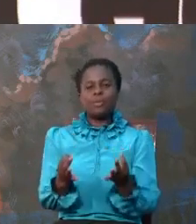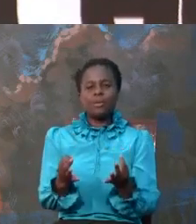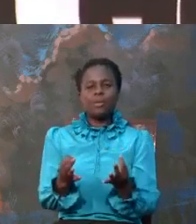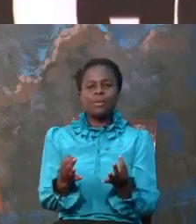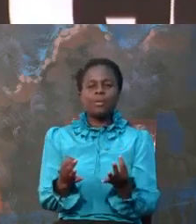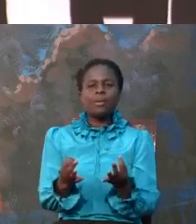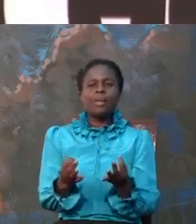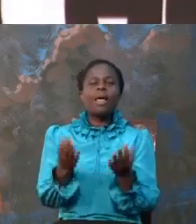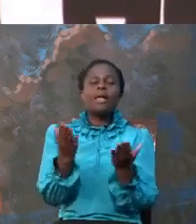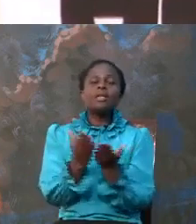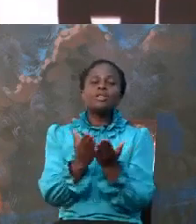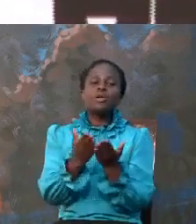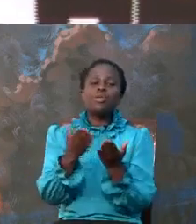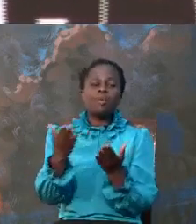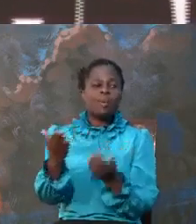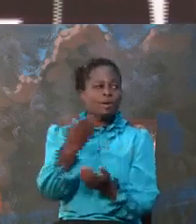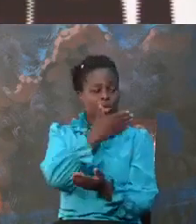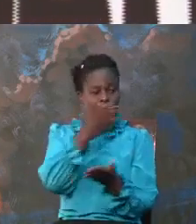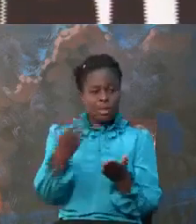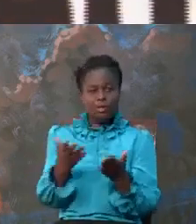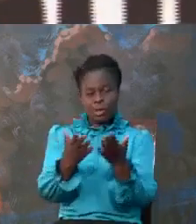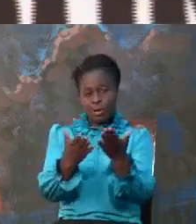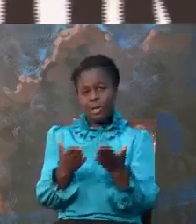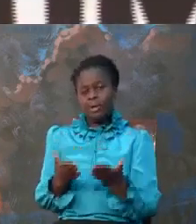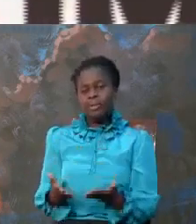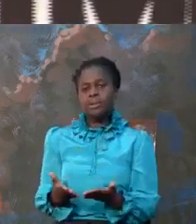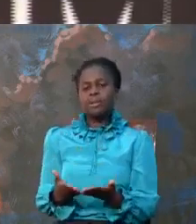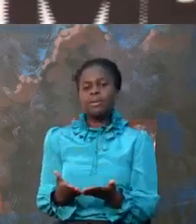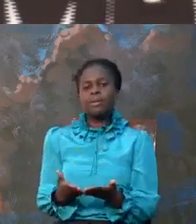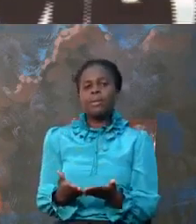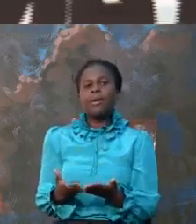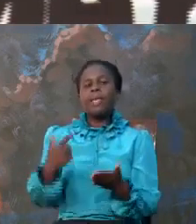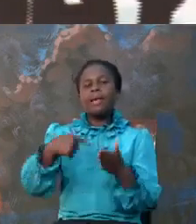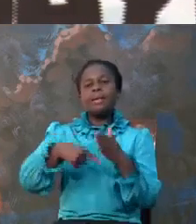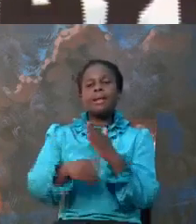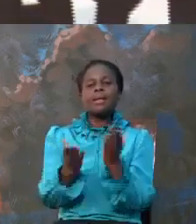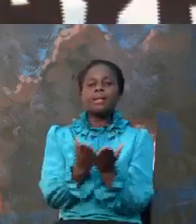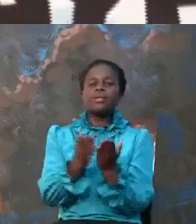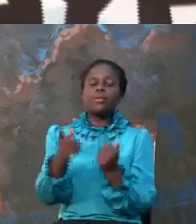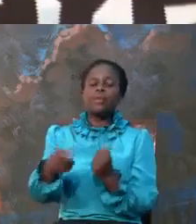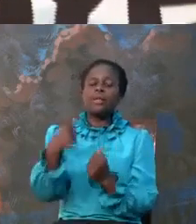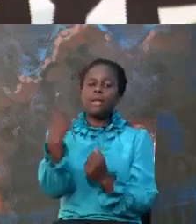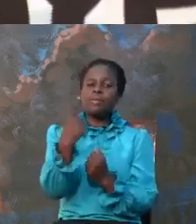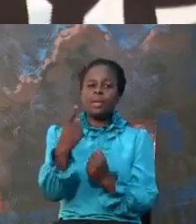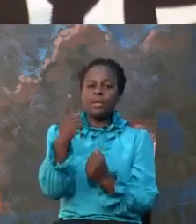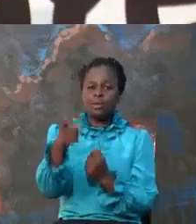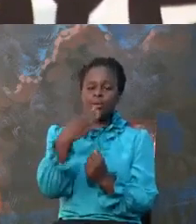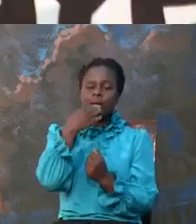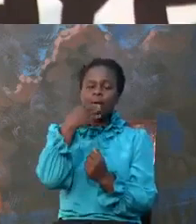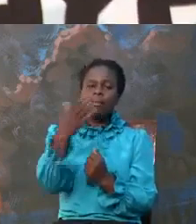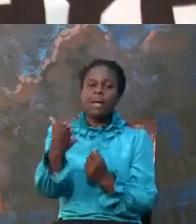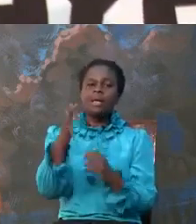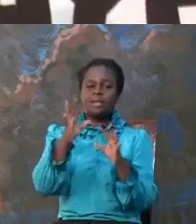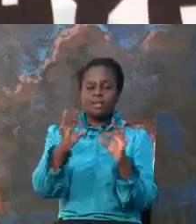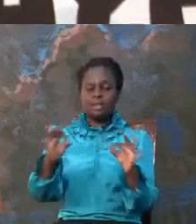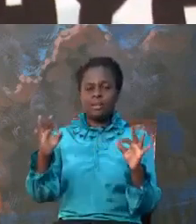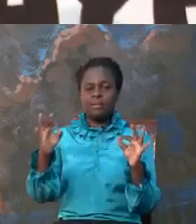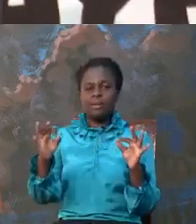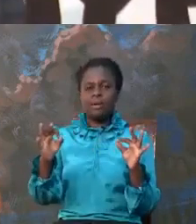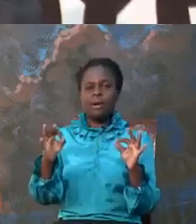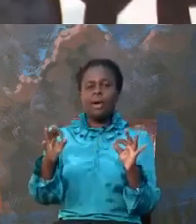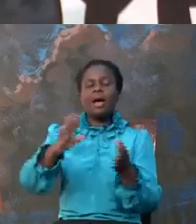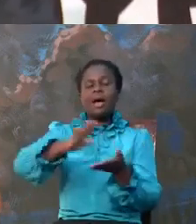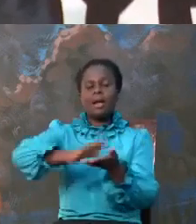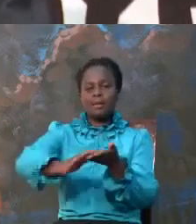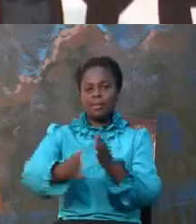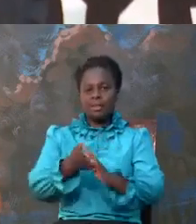Ndio somo ambalo jioni ya leo nakukaribisha. Ndani ya somo hili la pekee kuna habari njema.